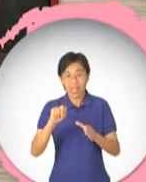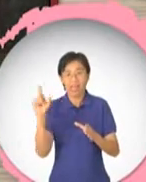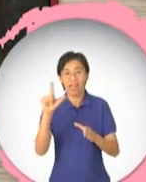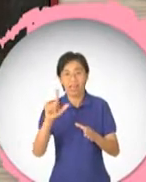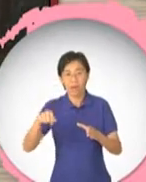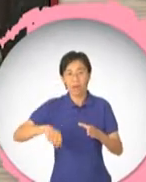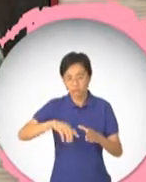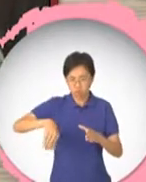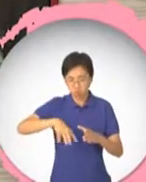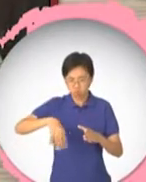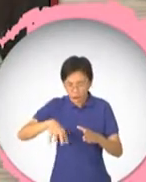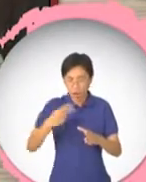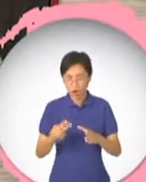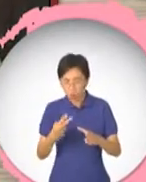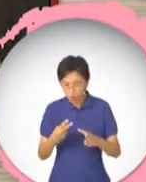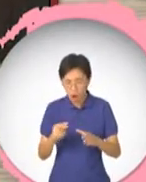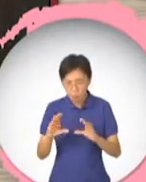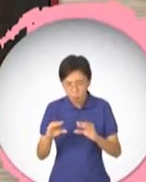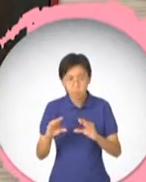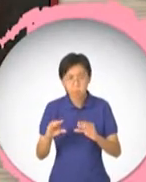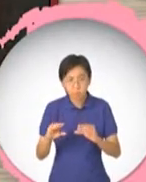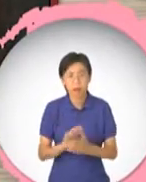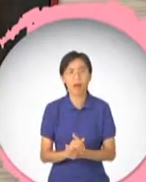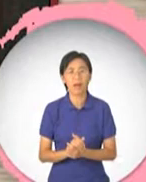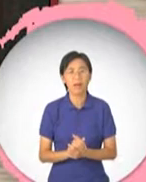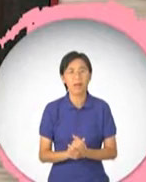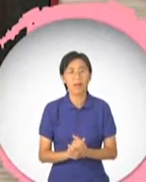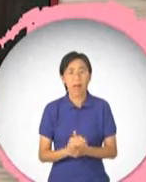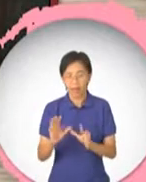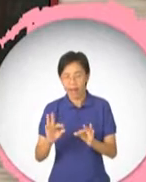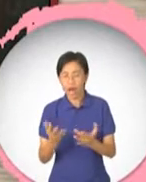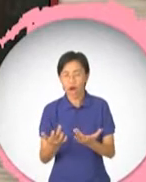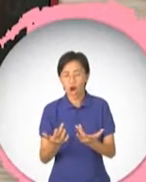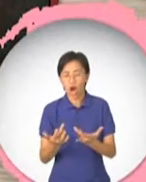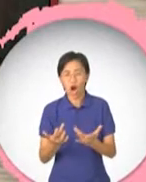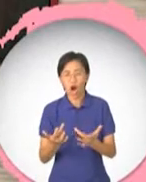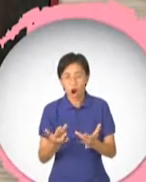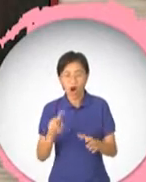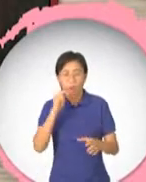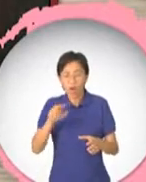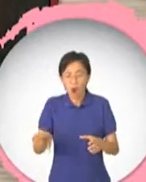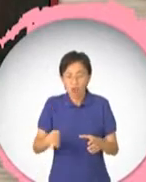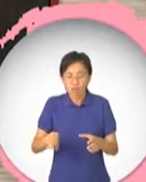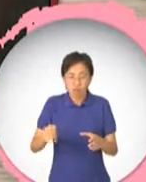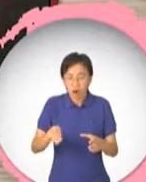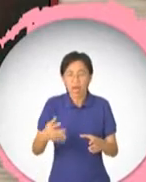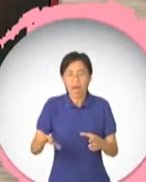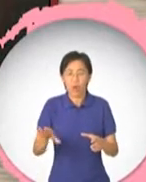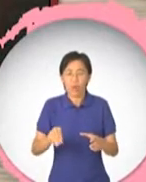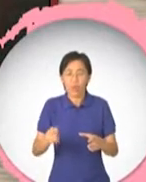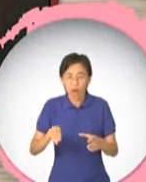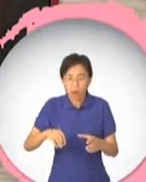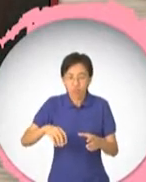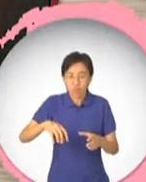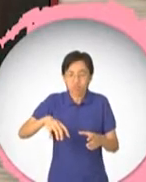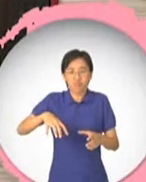ขึ้นนะคะส่วนผสมจะดูเหมือนเหลวขึ้นมานิดนึงแต่เดี๋ยวทิ้งไว้สักพักพอแป้งดูดน้ำเต็มที่แล้วเกิดความเหนียวเต็มที่แล้วมันก็จะมีลัก